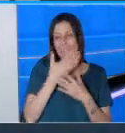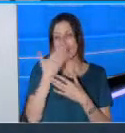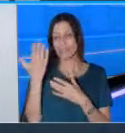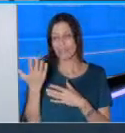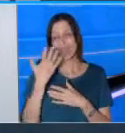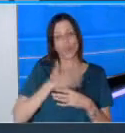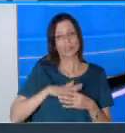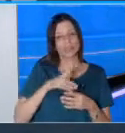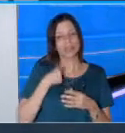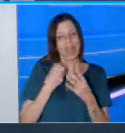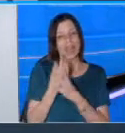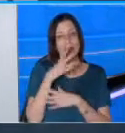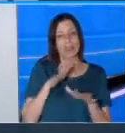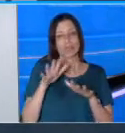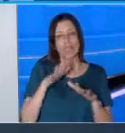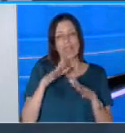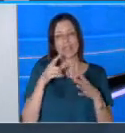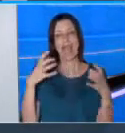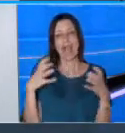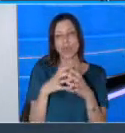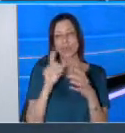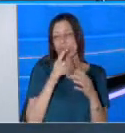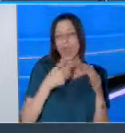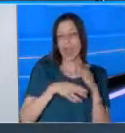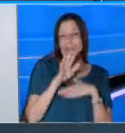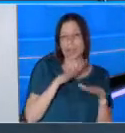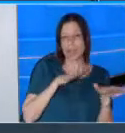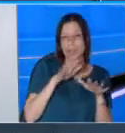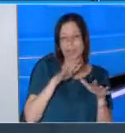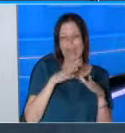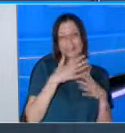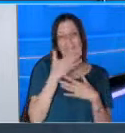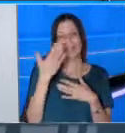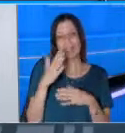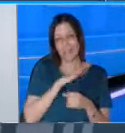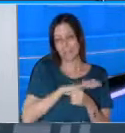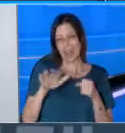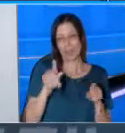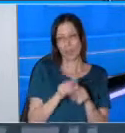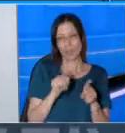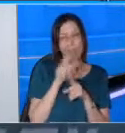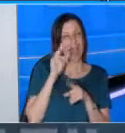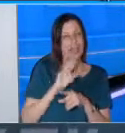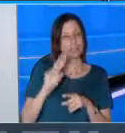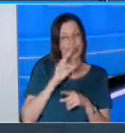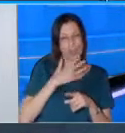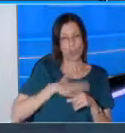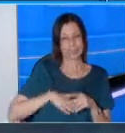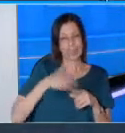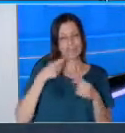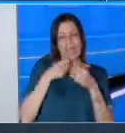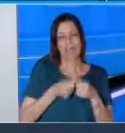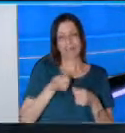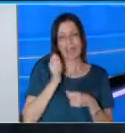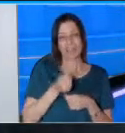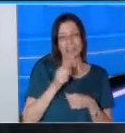על צורך להקים כאן ממשלת אחדות, ולא ללכת לממשלת מה שמכונה ימין על מלא, כמו שהילד שקד אולי רוצה, וחבר הכנסת